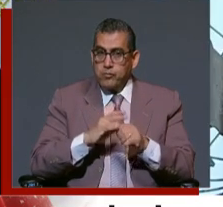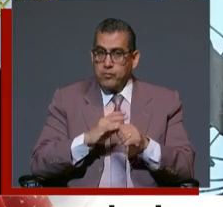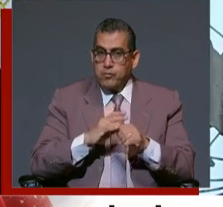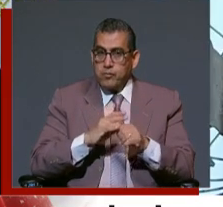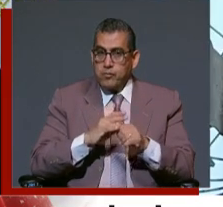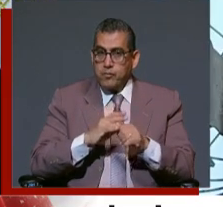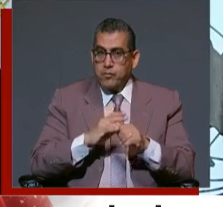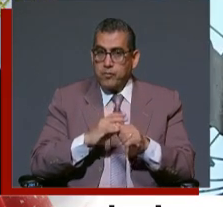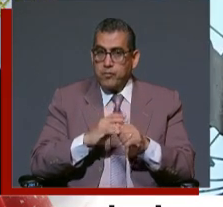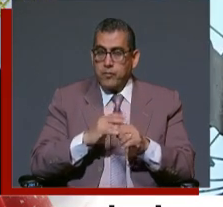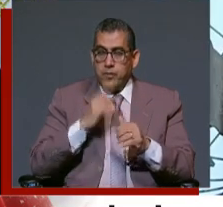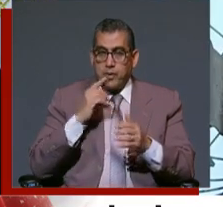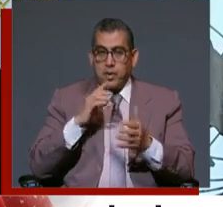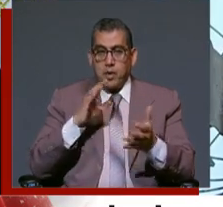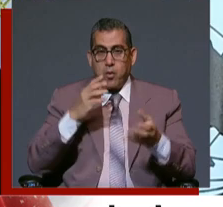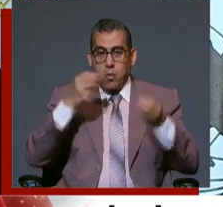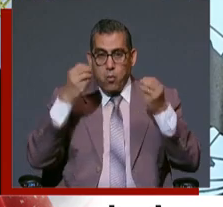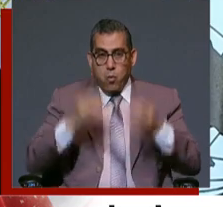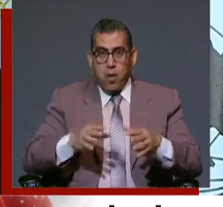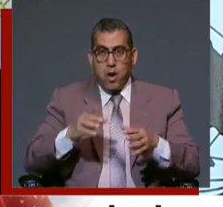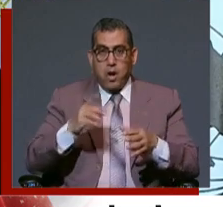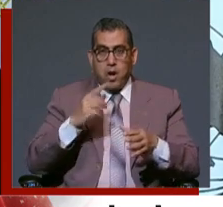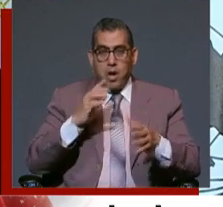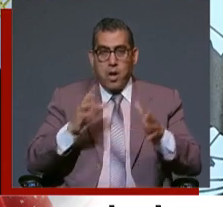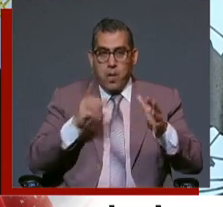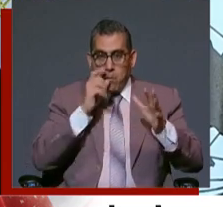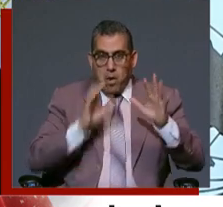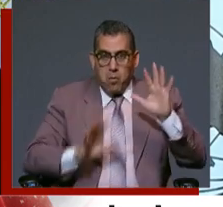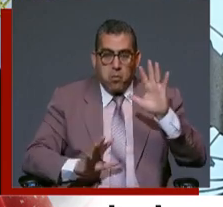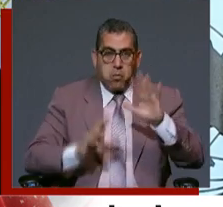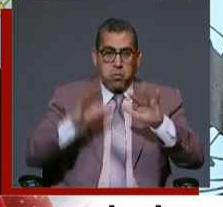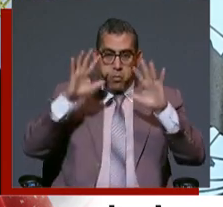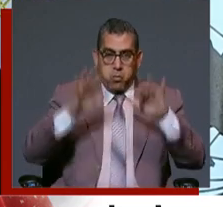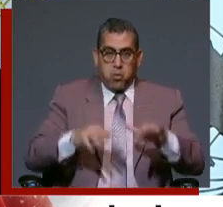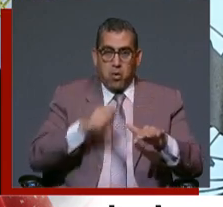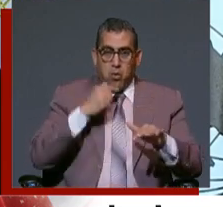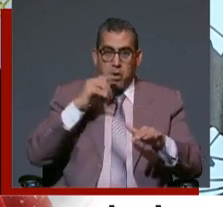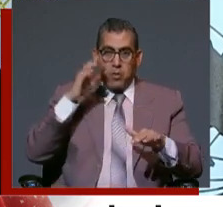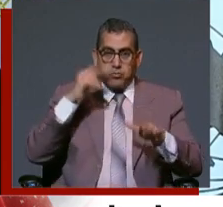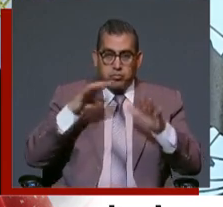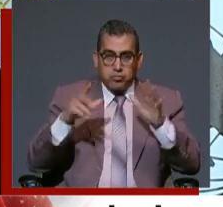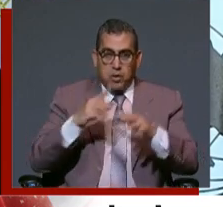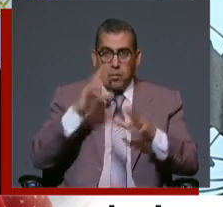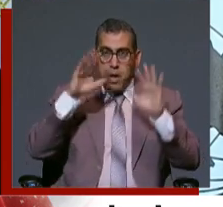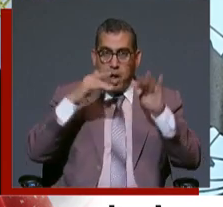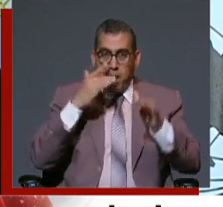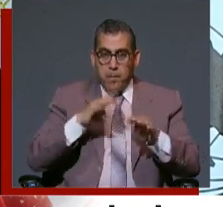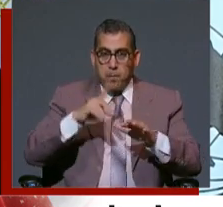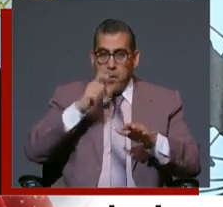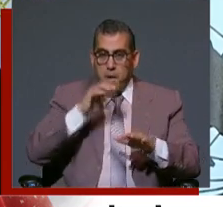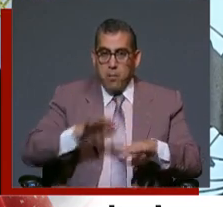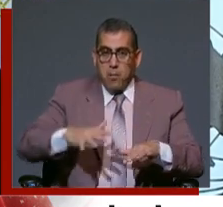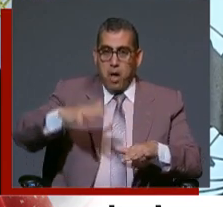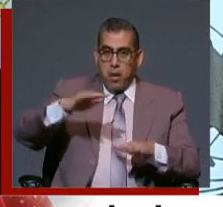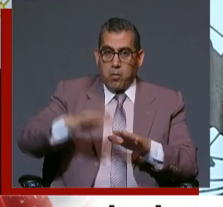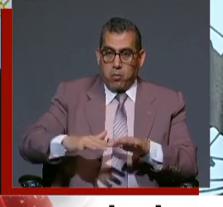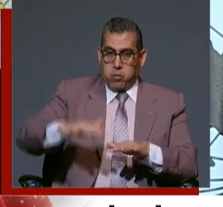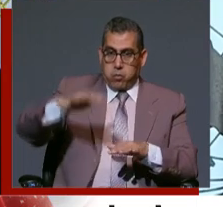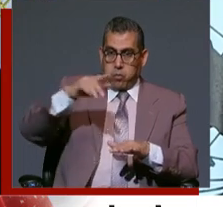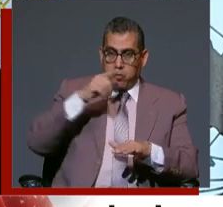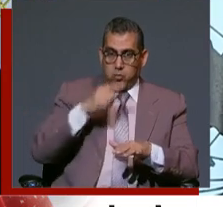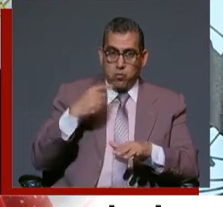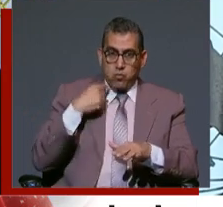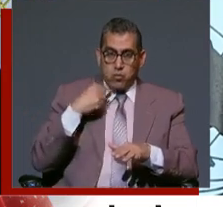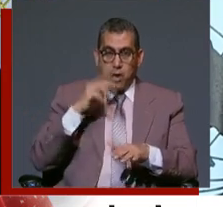الكوارث الطبيعية من أزمات نقدية وارتفاع لمستوى البحار تؤدي إلى خسائر في الأرواح